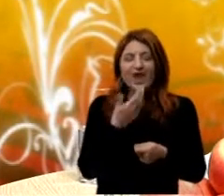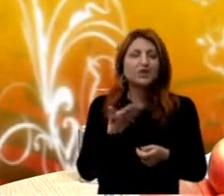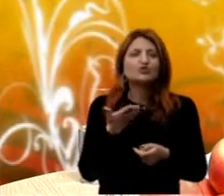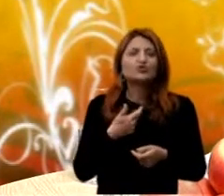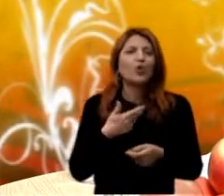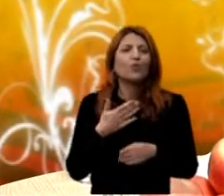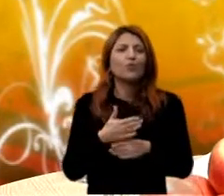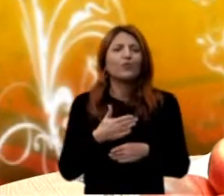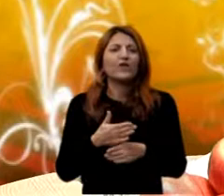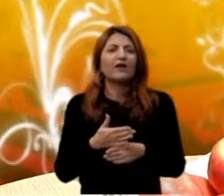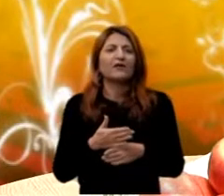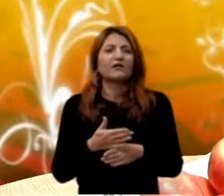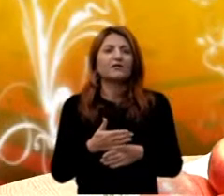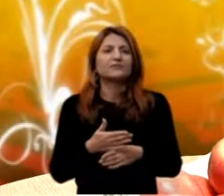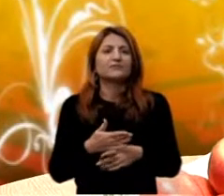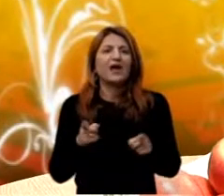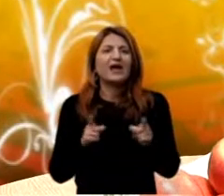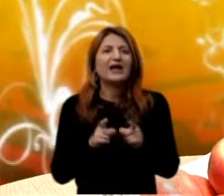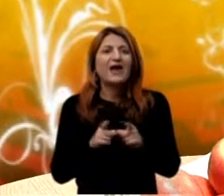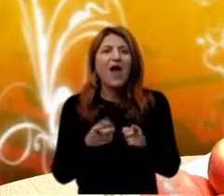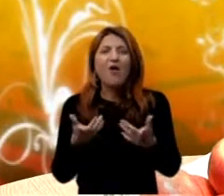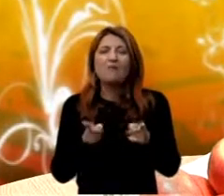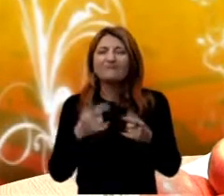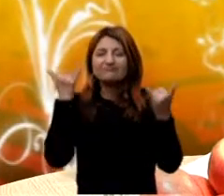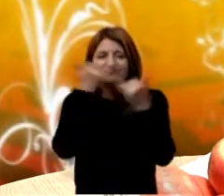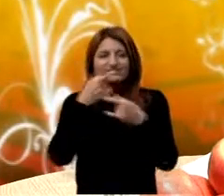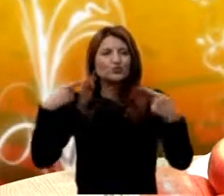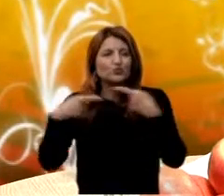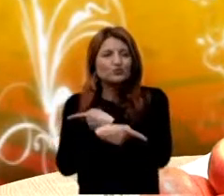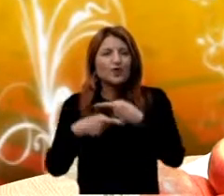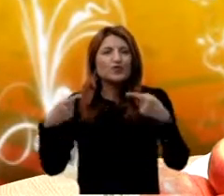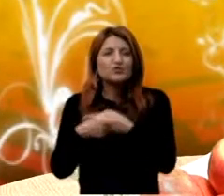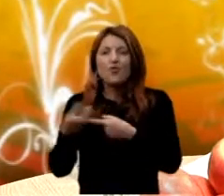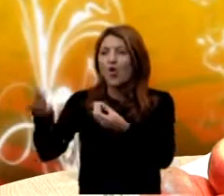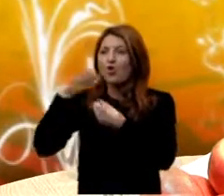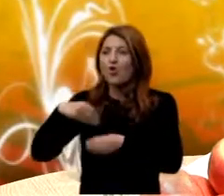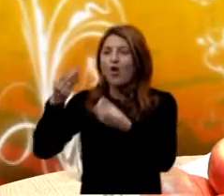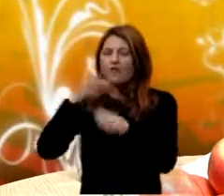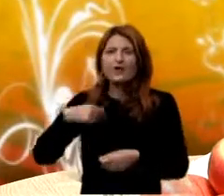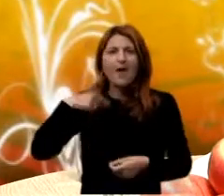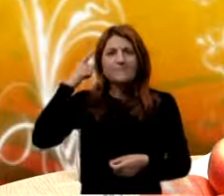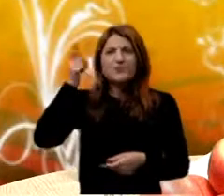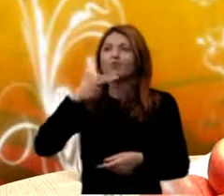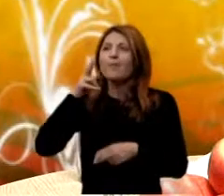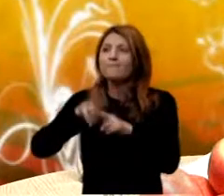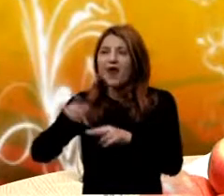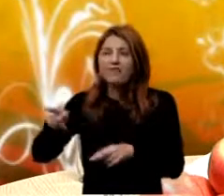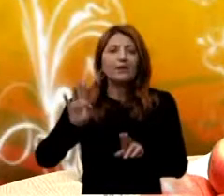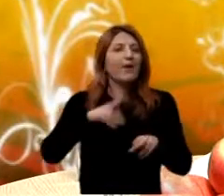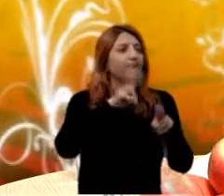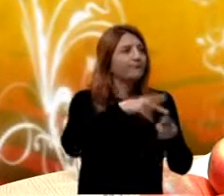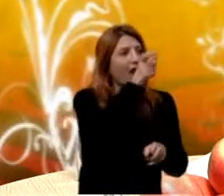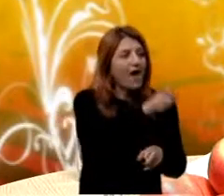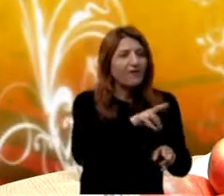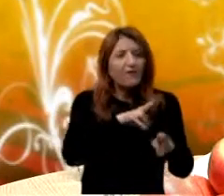neko, ja bih rekla, neke kontradiktornosti. Uvijek nam se nešto govori i onda mislimo ima ovaj pravo pa imamo onaj pravo. Ipak